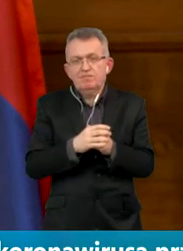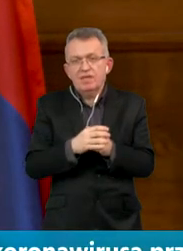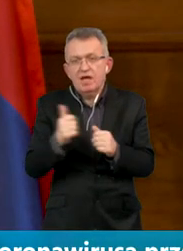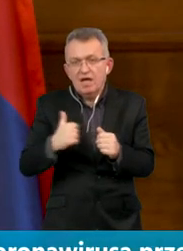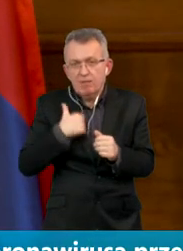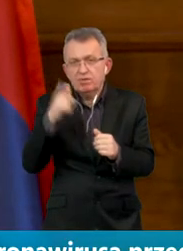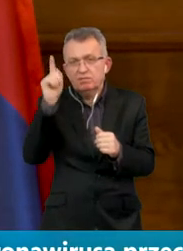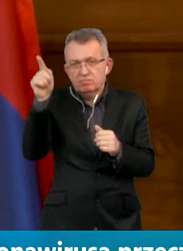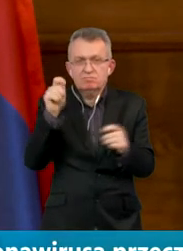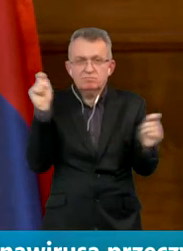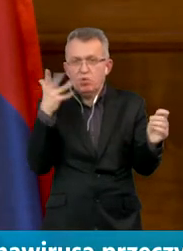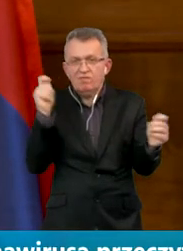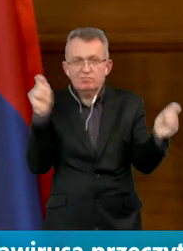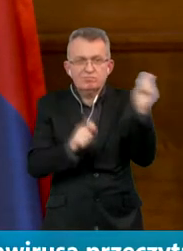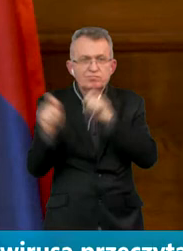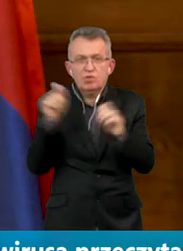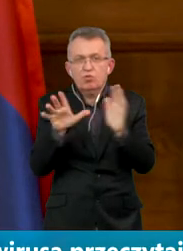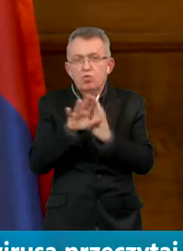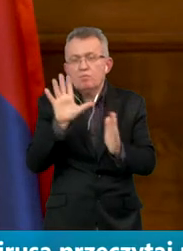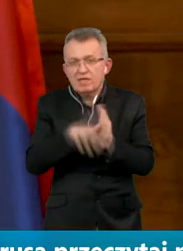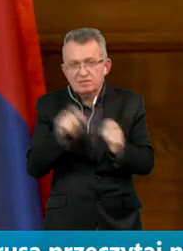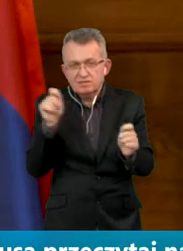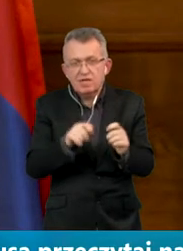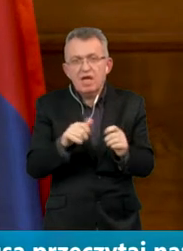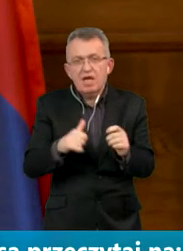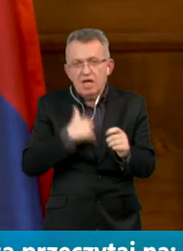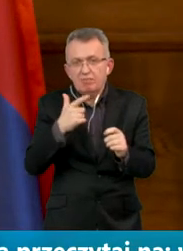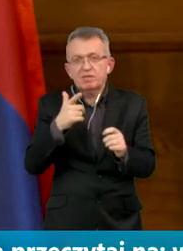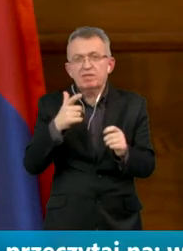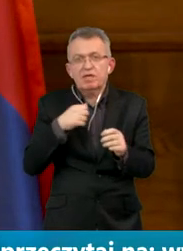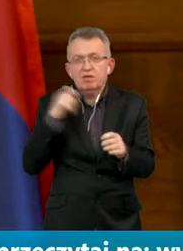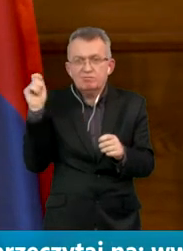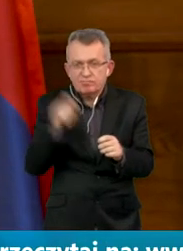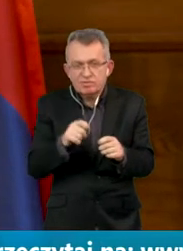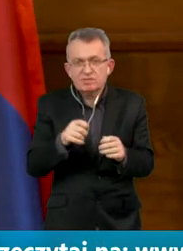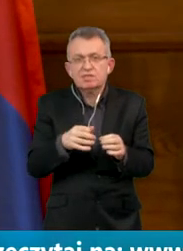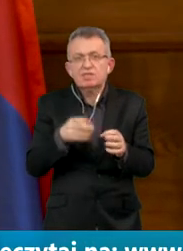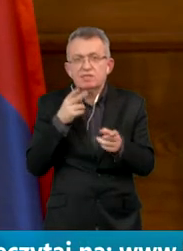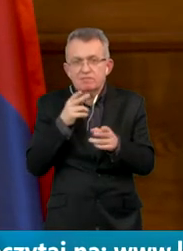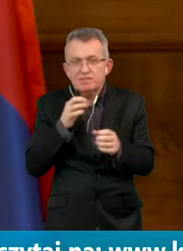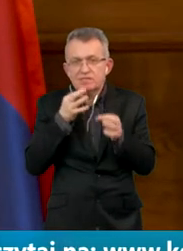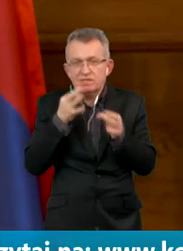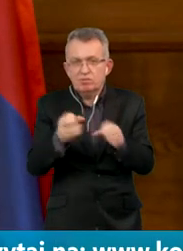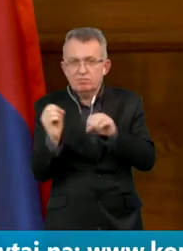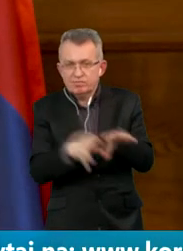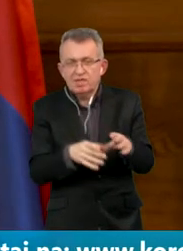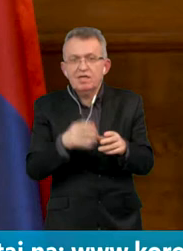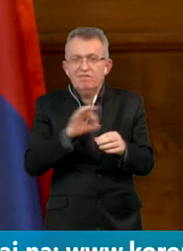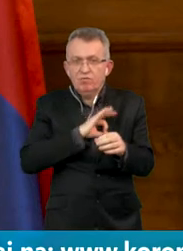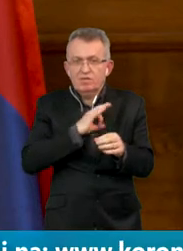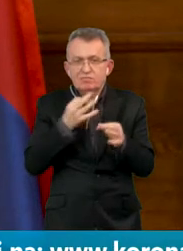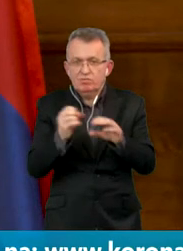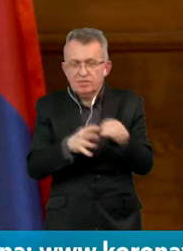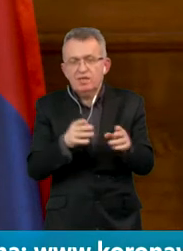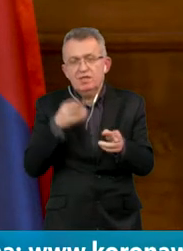im możliwość łatwiejszego dostępu do miasta i żeby skłonić te osoby do podróżowania właśnie transportem publicznym, a nie własnym